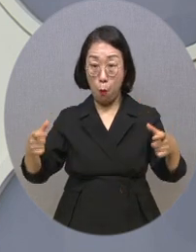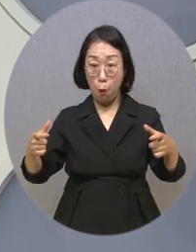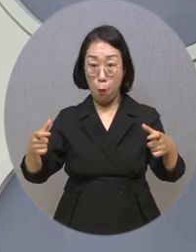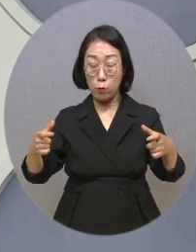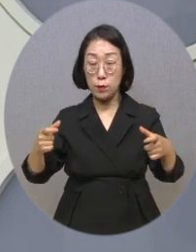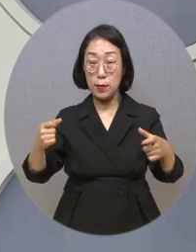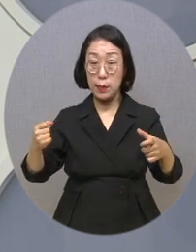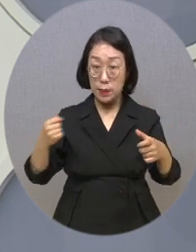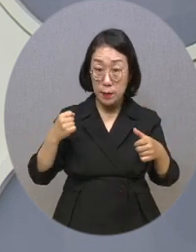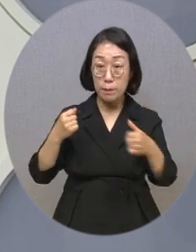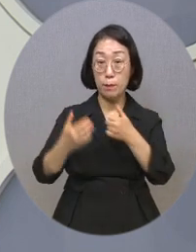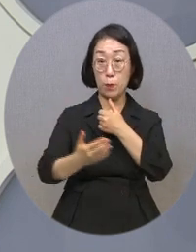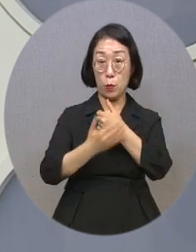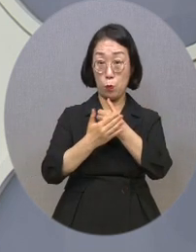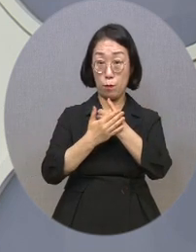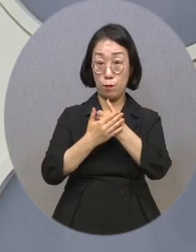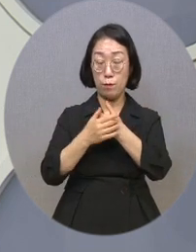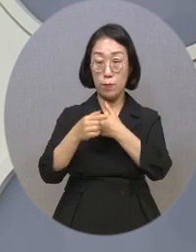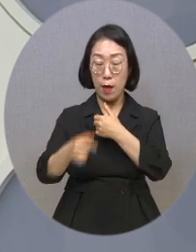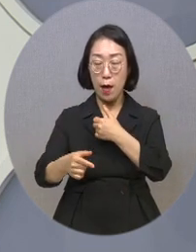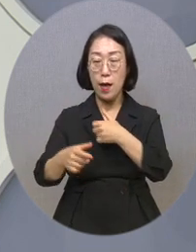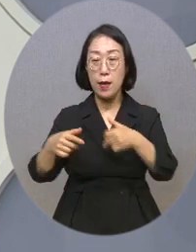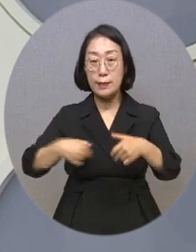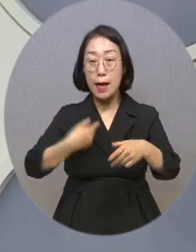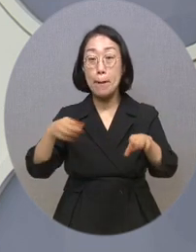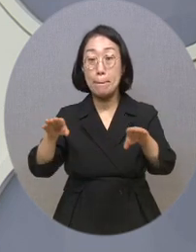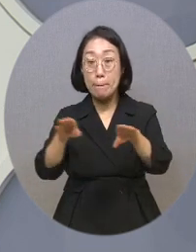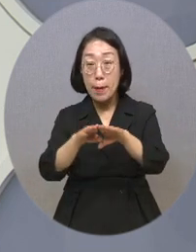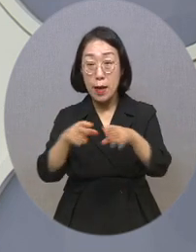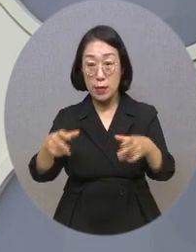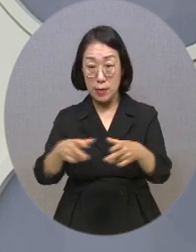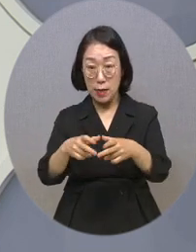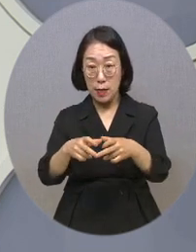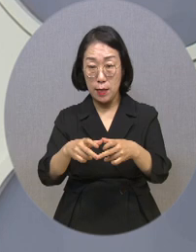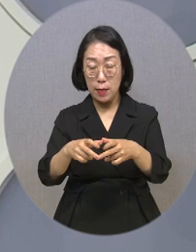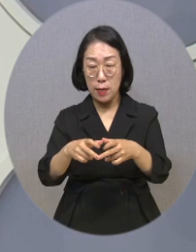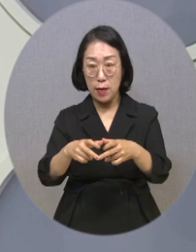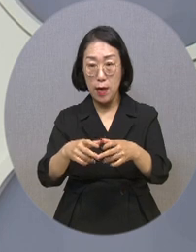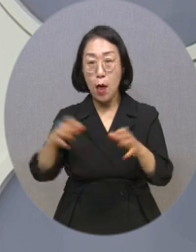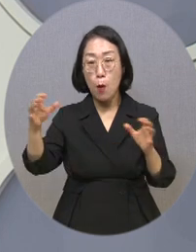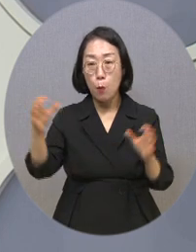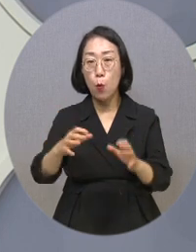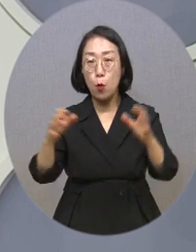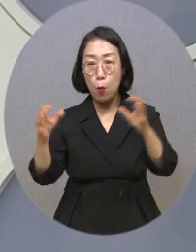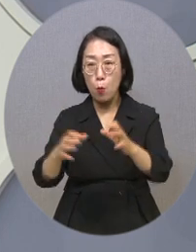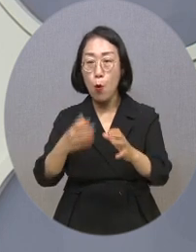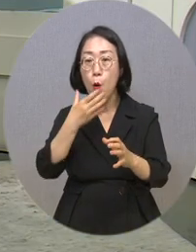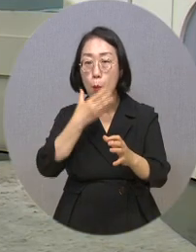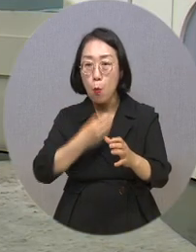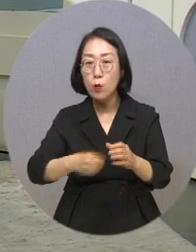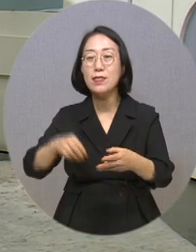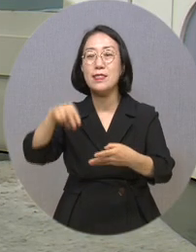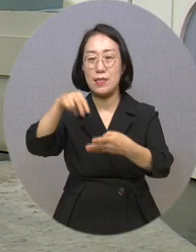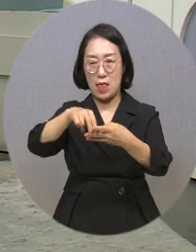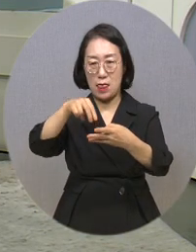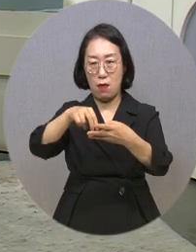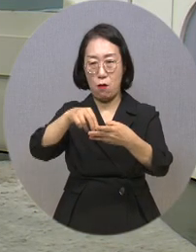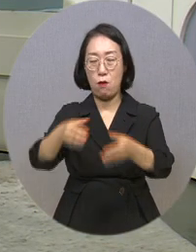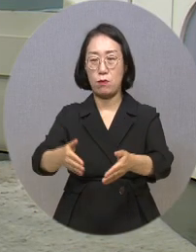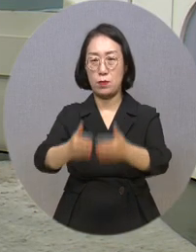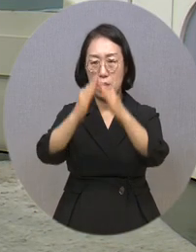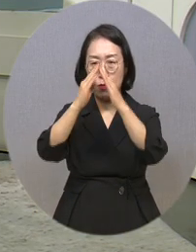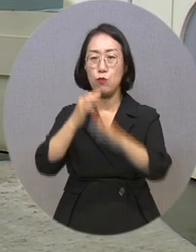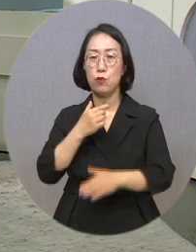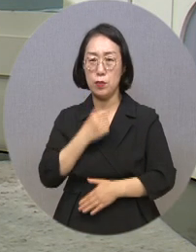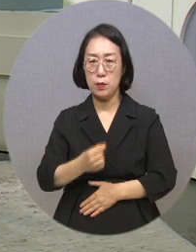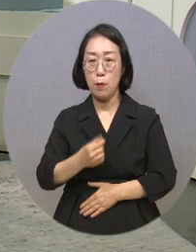얻었다고 생각해서 자폐성 장애와 관련된 분들이 다 모여서 무슨 복지센터를 하나 만들려고 그랬었는데요.